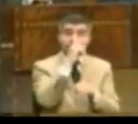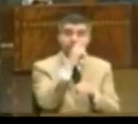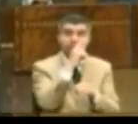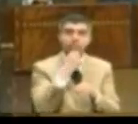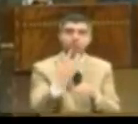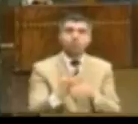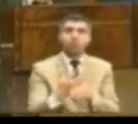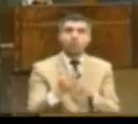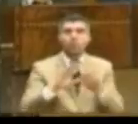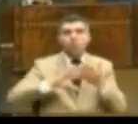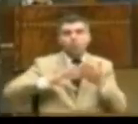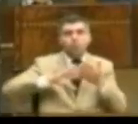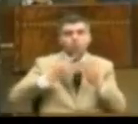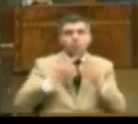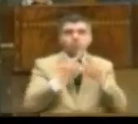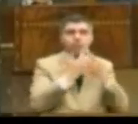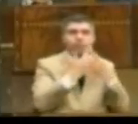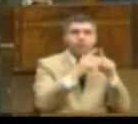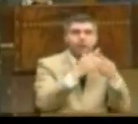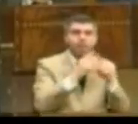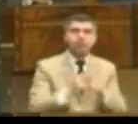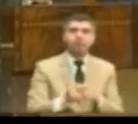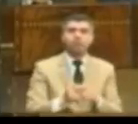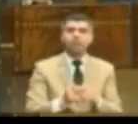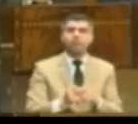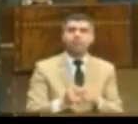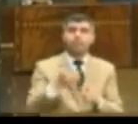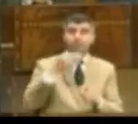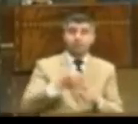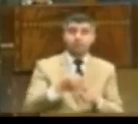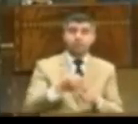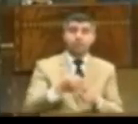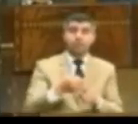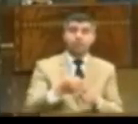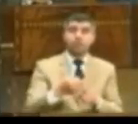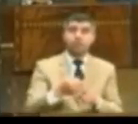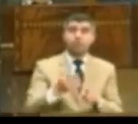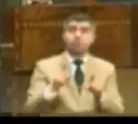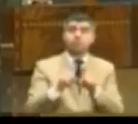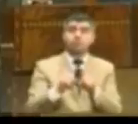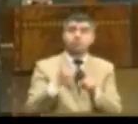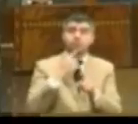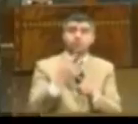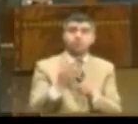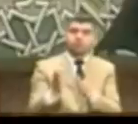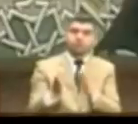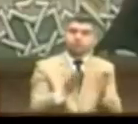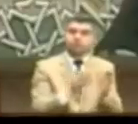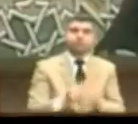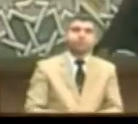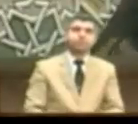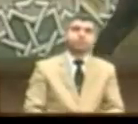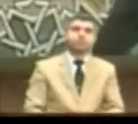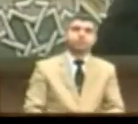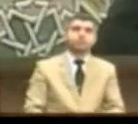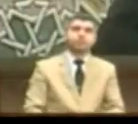لابد أن إضافة إلى ما تفضلتم به السيد الوزير ممكن أن نقوم بها، خاصة على مستوى قناة محمد السادس. سيد النائب انتهى